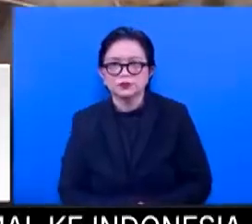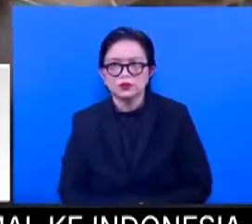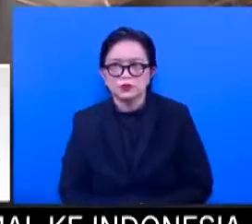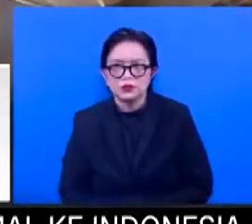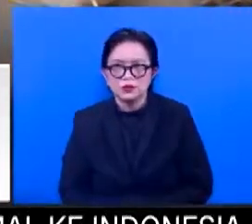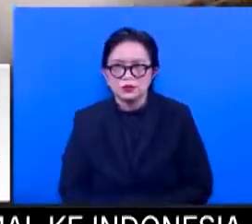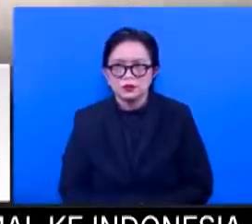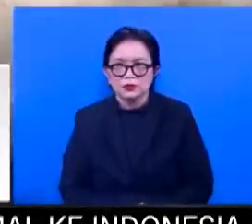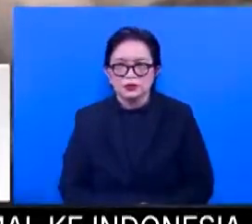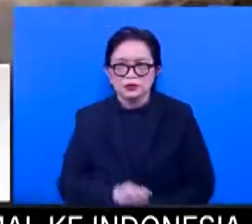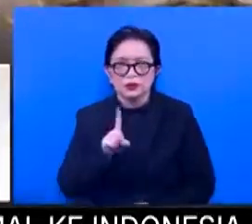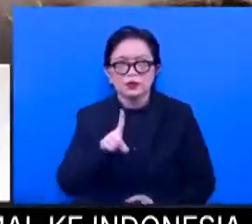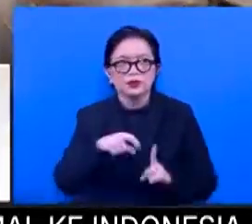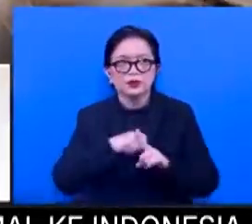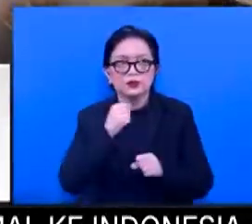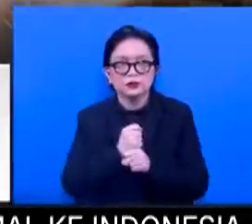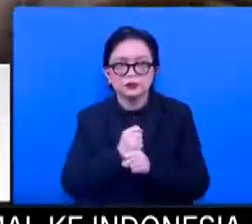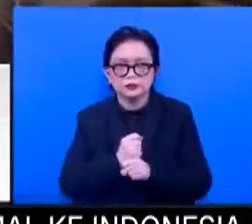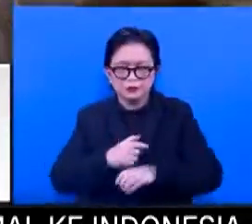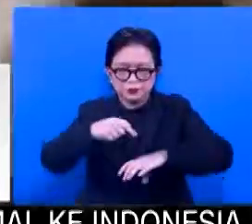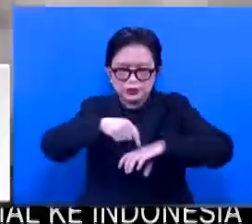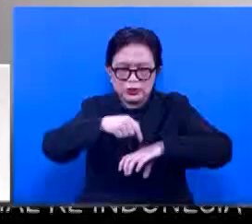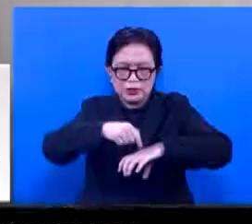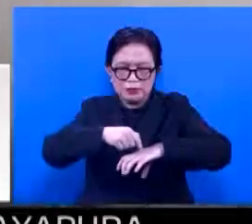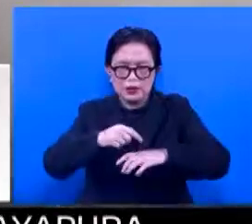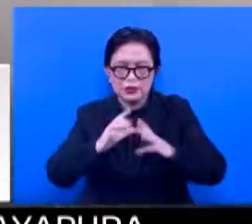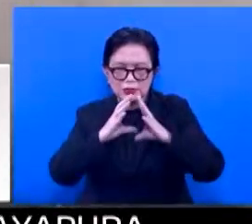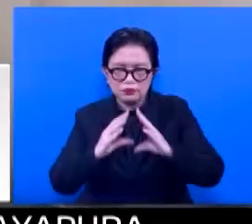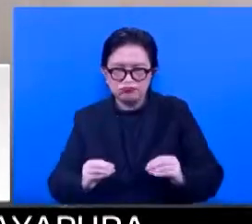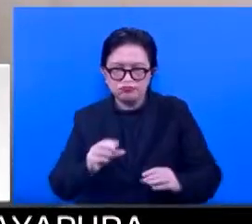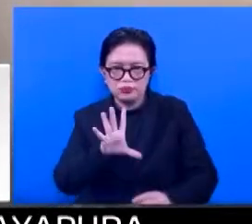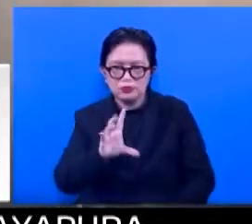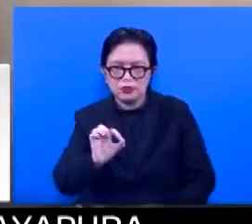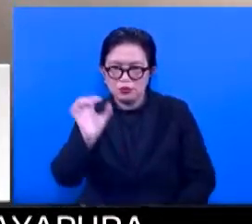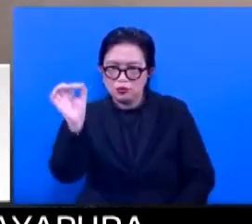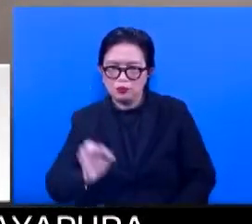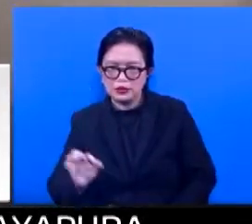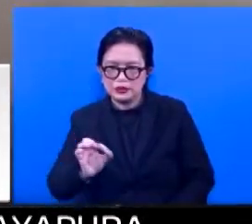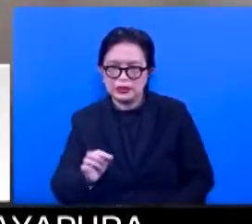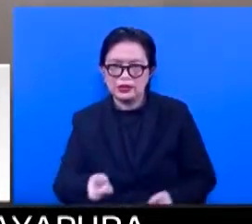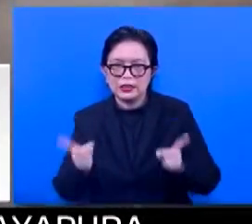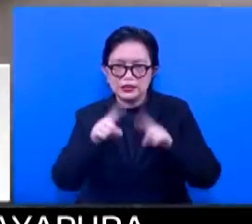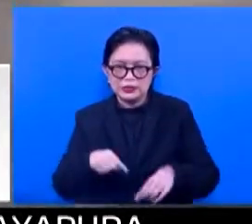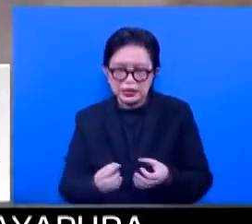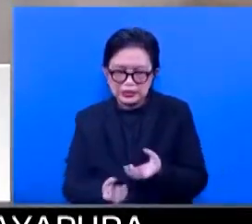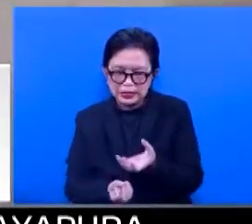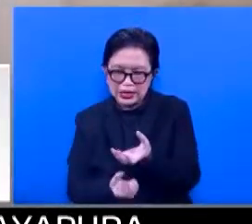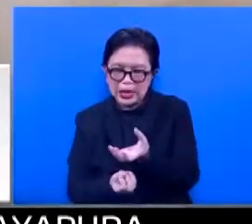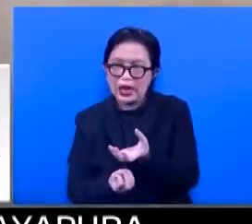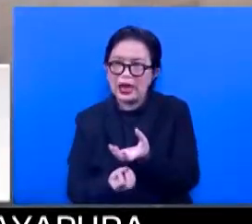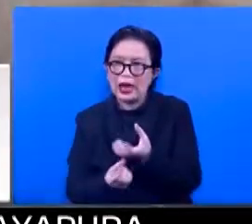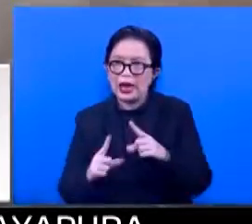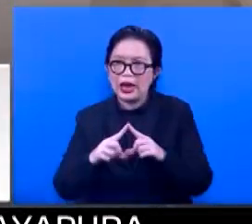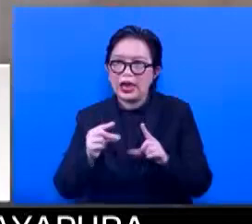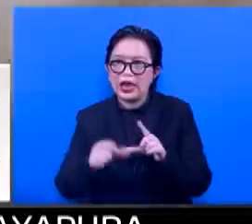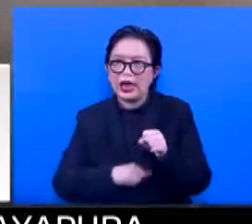For your info, 1 kg tempurung kelapa kering dapat menyusut sampai 50%. Jadi setengahnya menjadi arang yang siap digunakan,